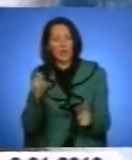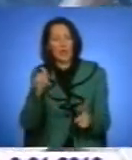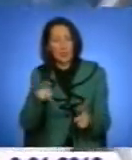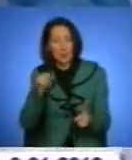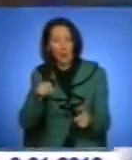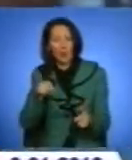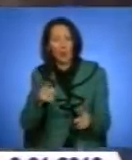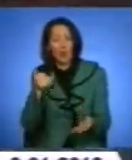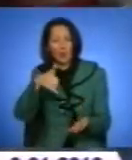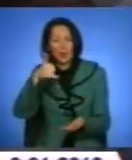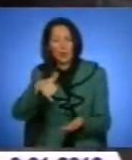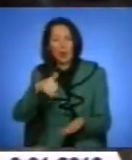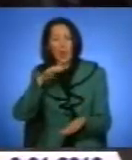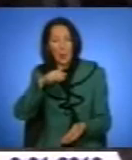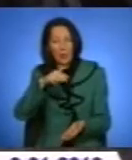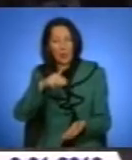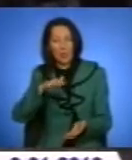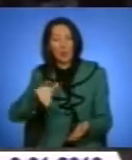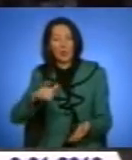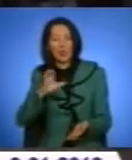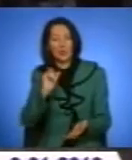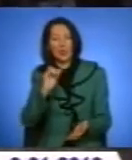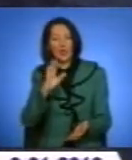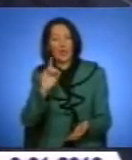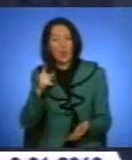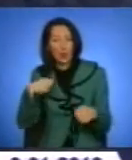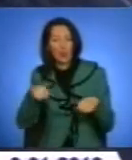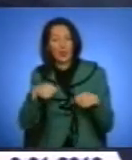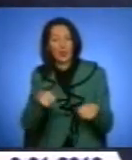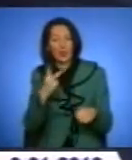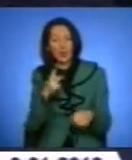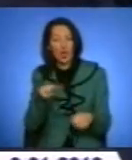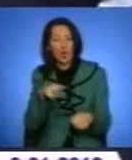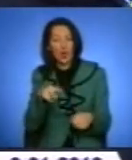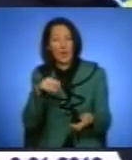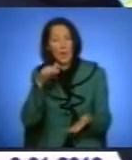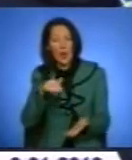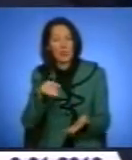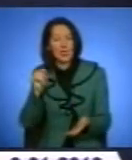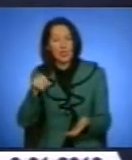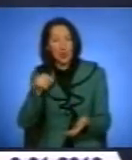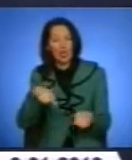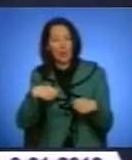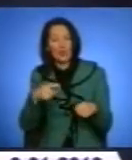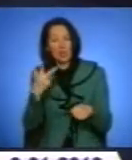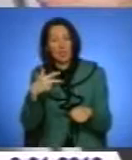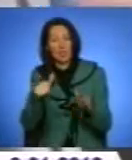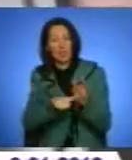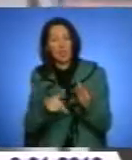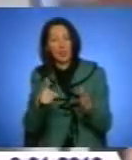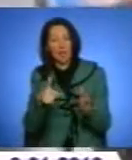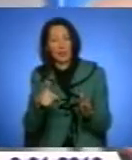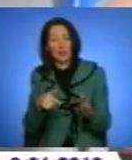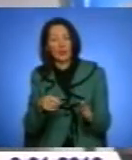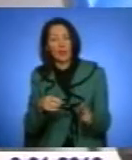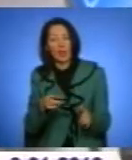у пластикові пляшки. Далі сивуха надходила до споживачів. Двохлітрову пляшку самогонки продавали за 36 гривень.